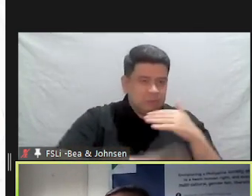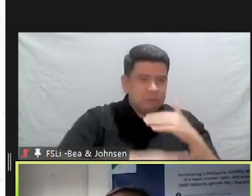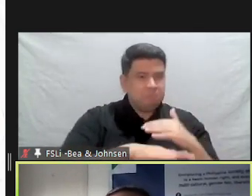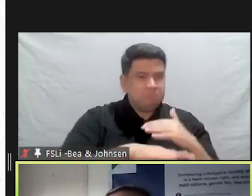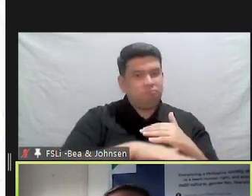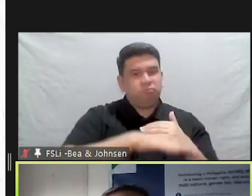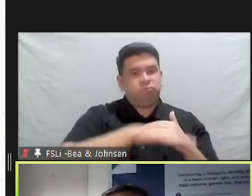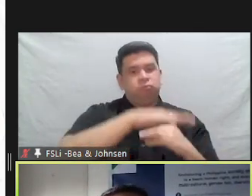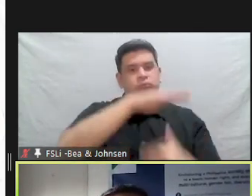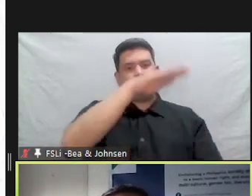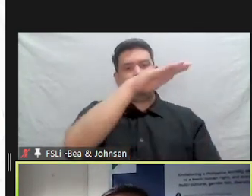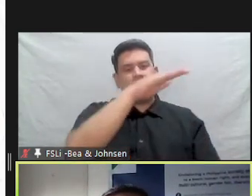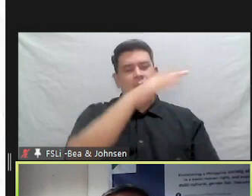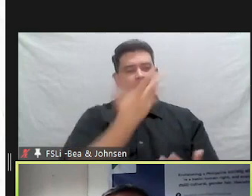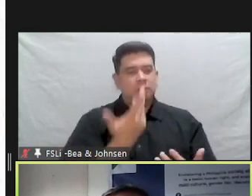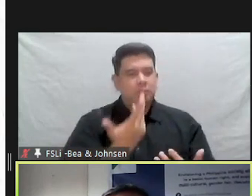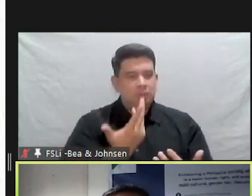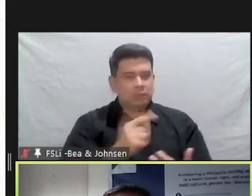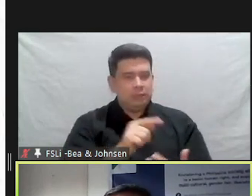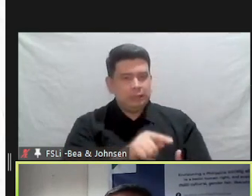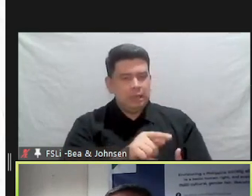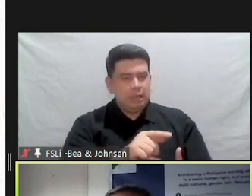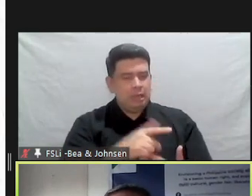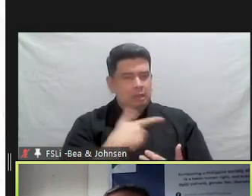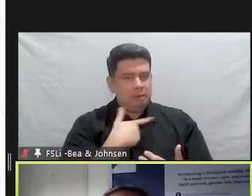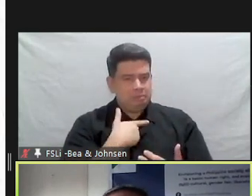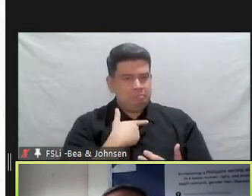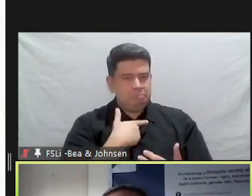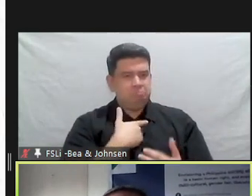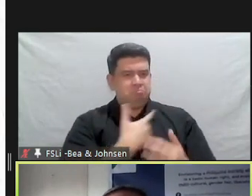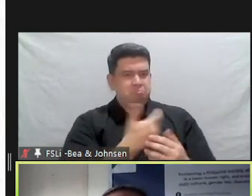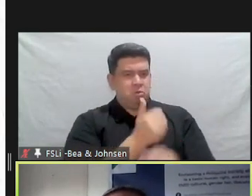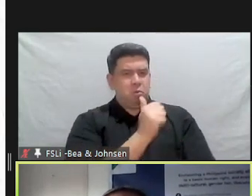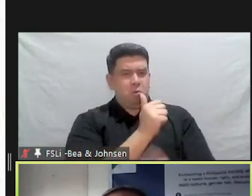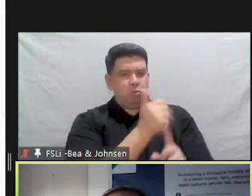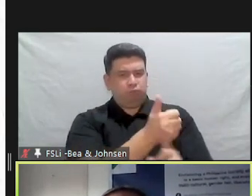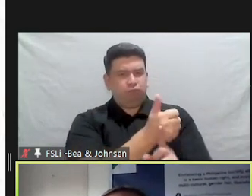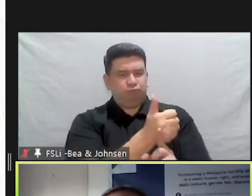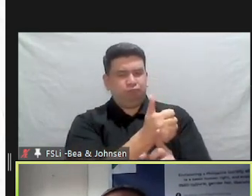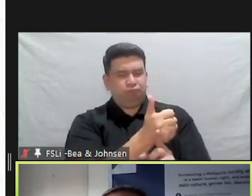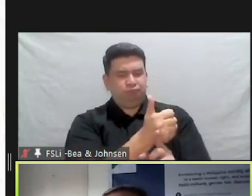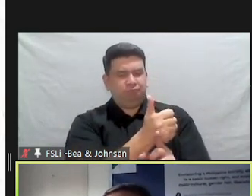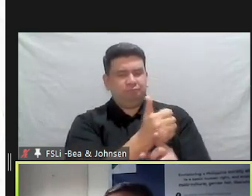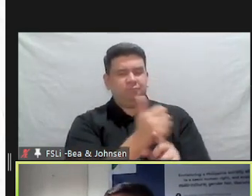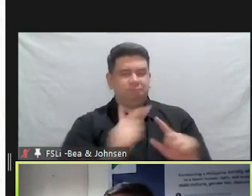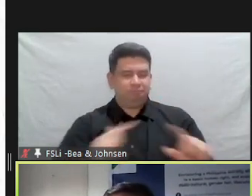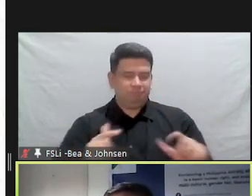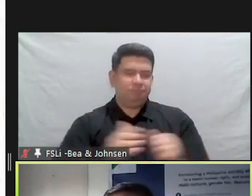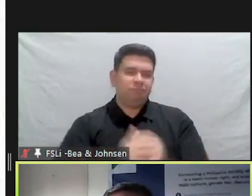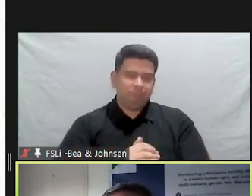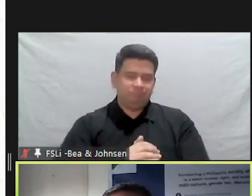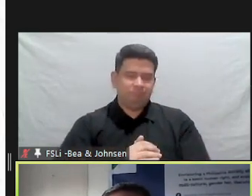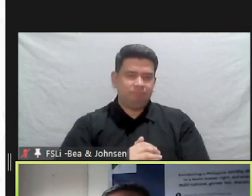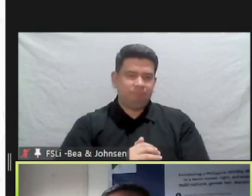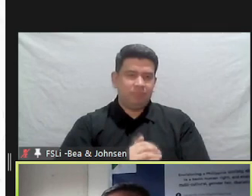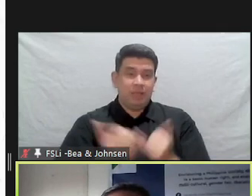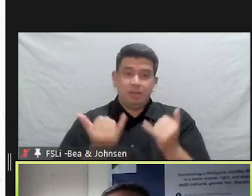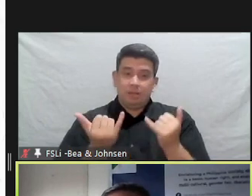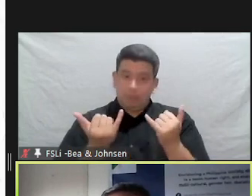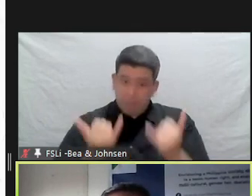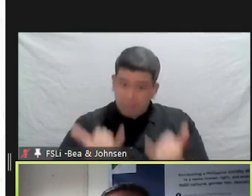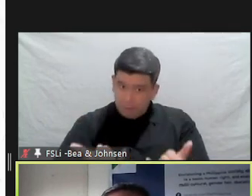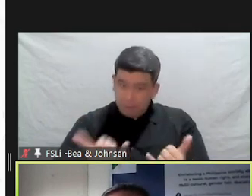ipinagmamalaki o isinabubuhay. Ang MTB-MLE po ay isang mahalagang usapin sa larangan po